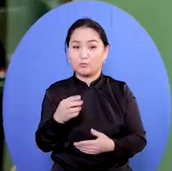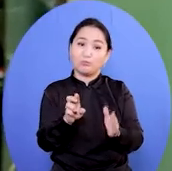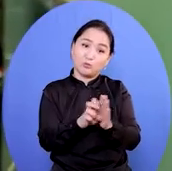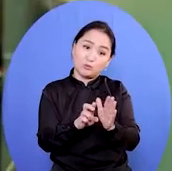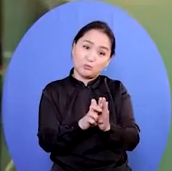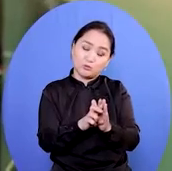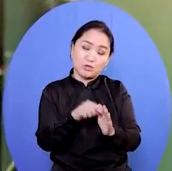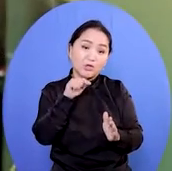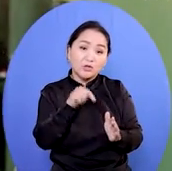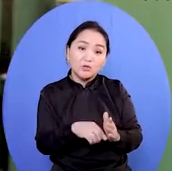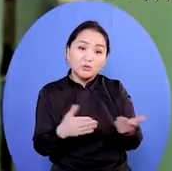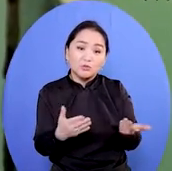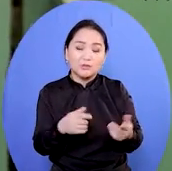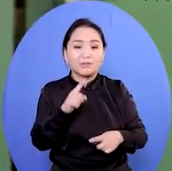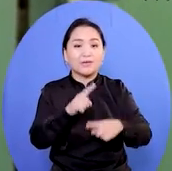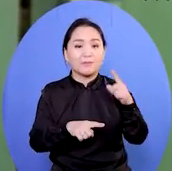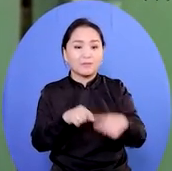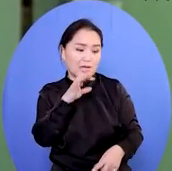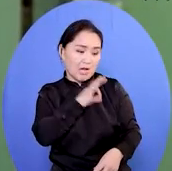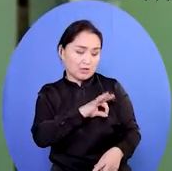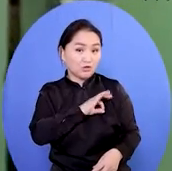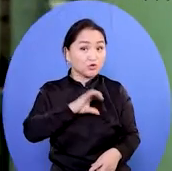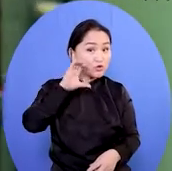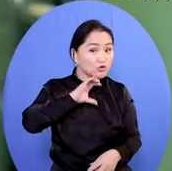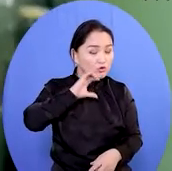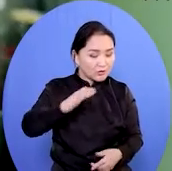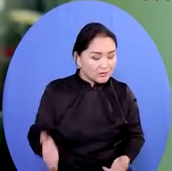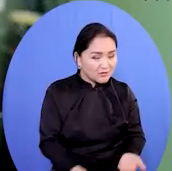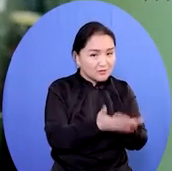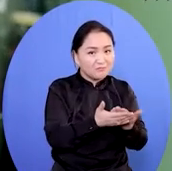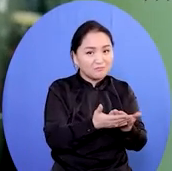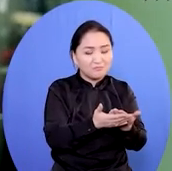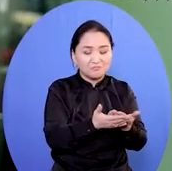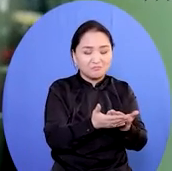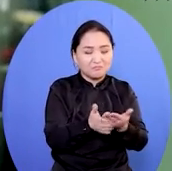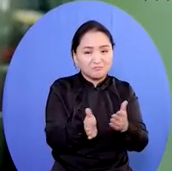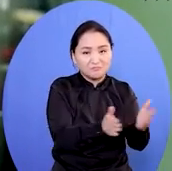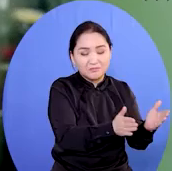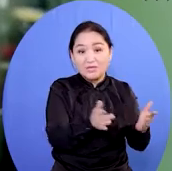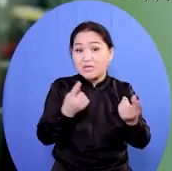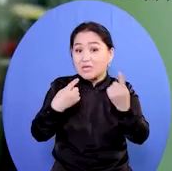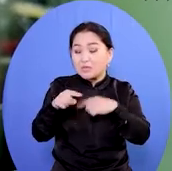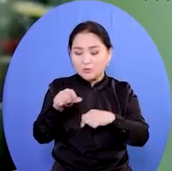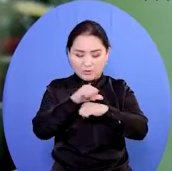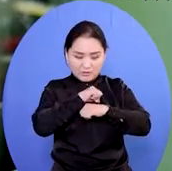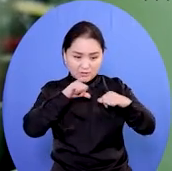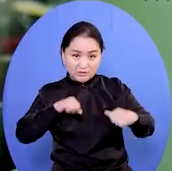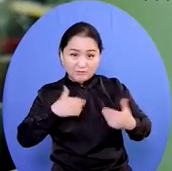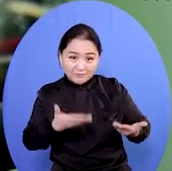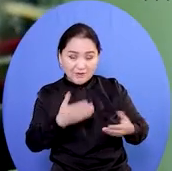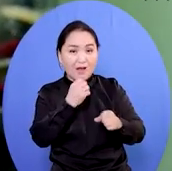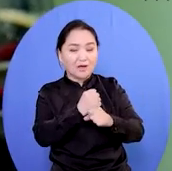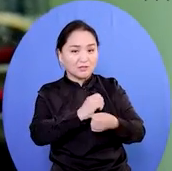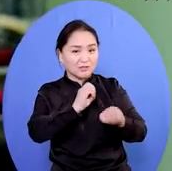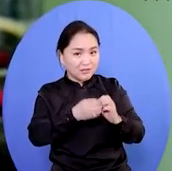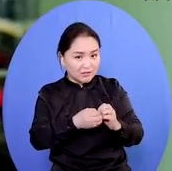хүртэх боломжтой. Энэ бол ямар нэгэн ашиг хонжоо харсан дэмжлэг туслалцаа гэхээсээ илүүтэйгээр иргэдийн ажил